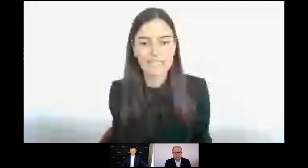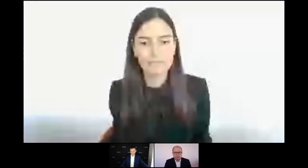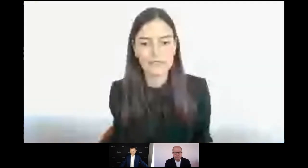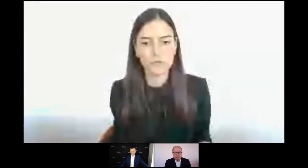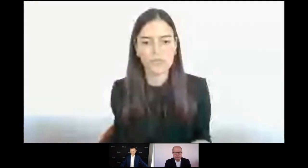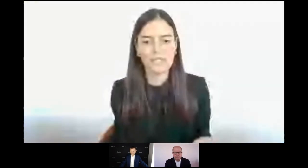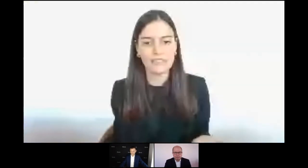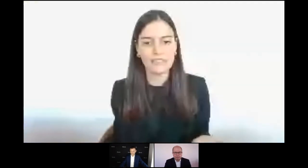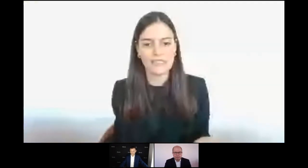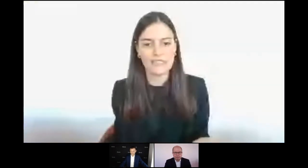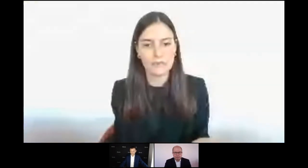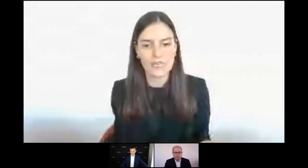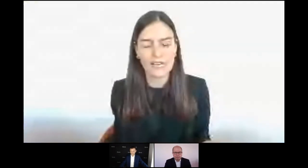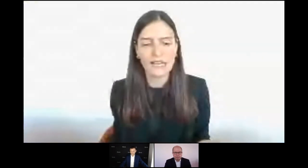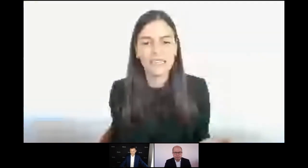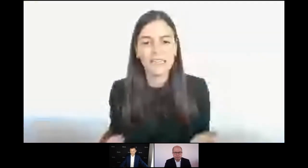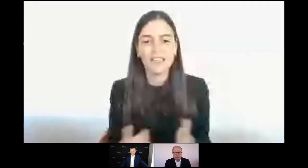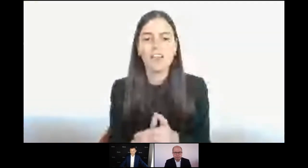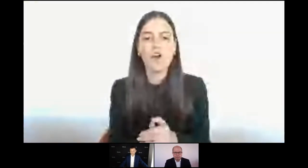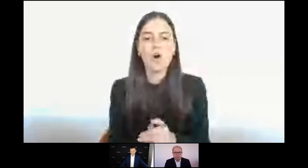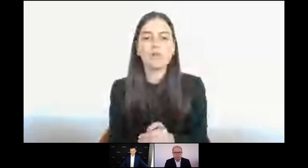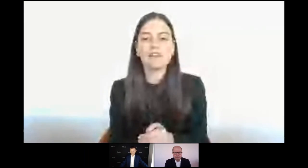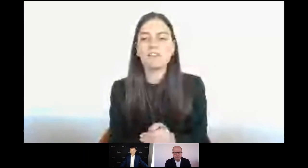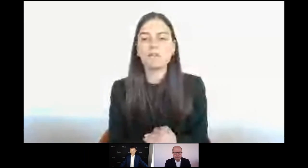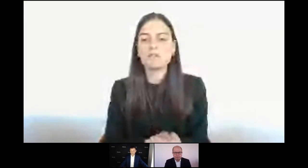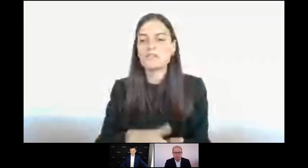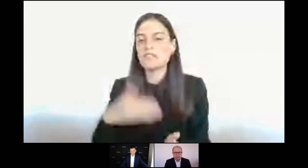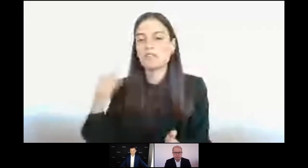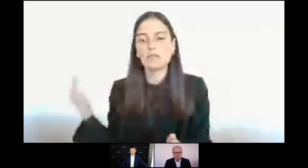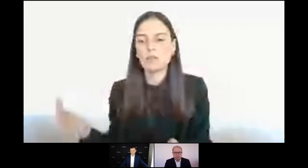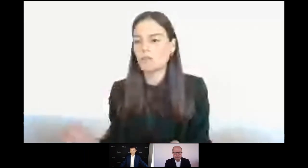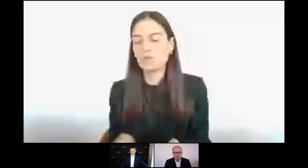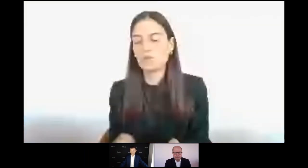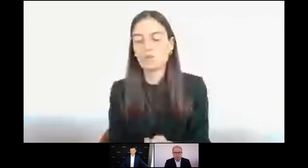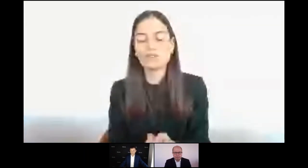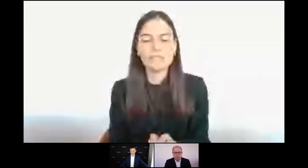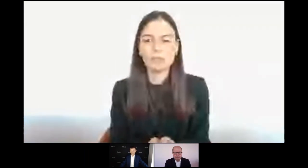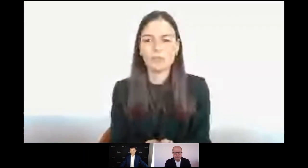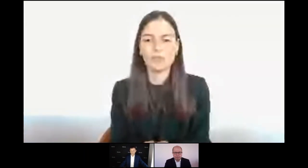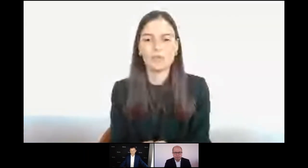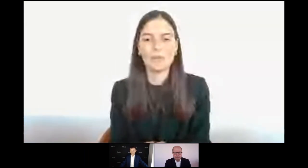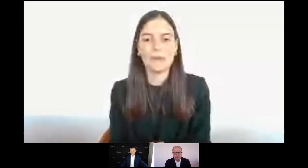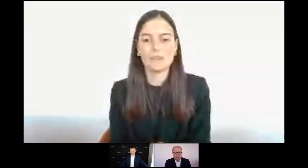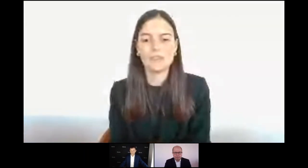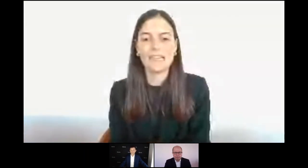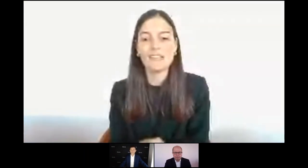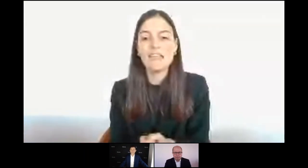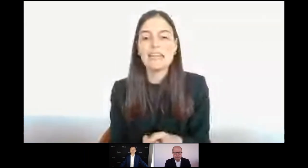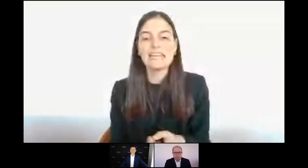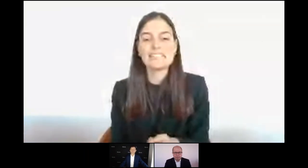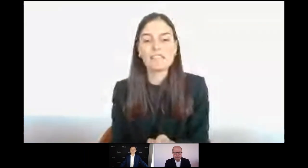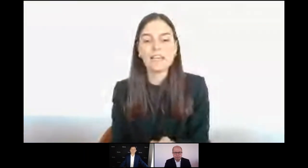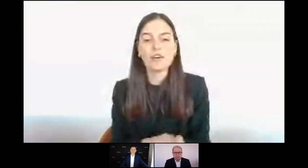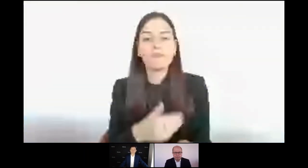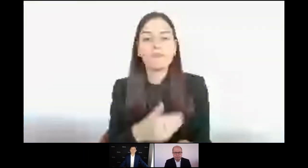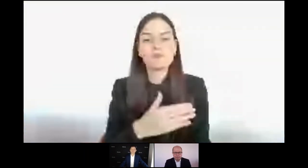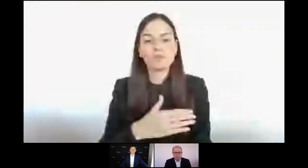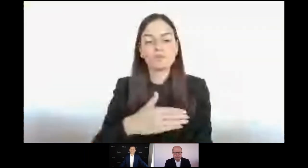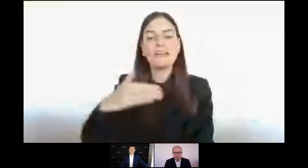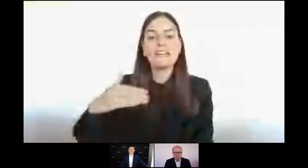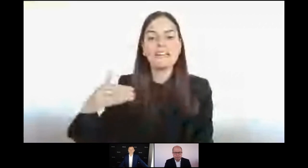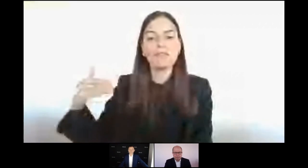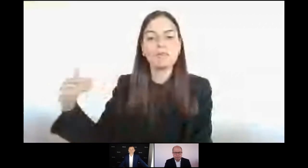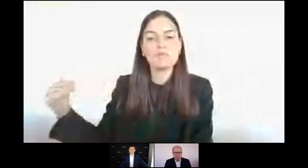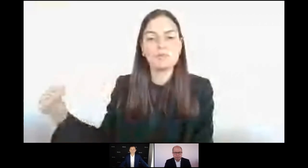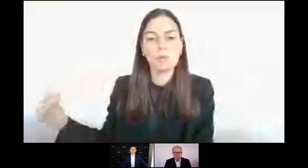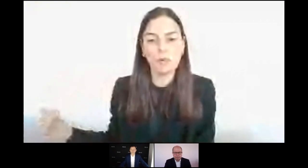et participation qui était versé aux salariés. On avait aussi d'autres types d'épargne retraite. Et c'est vrai qu'en fonction